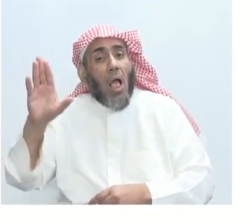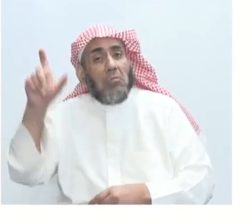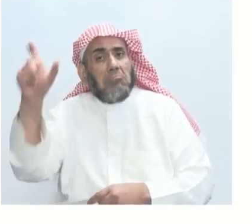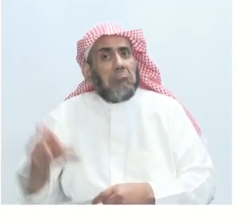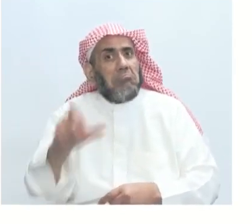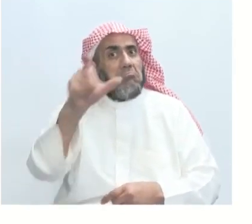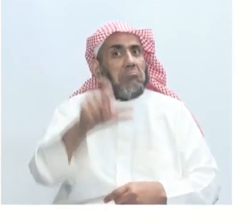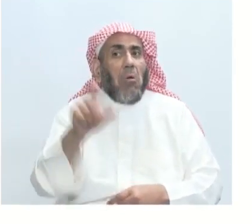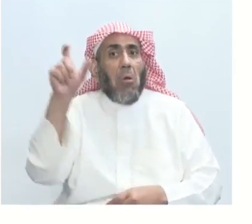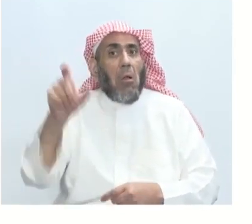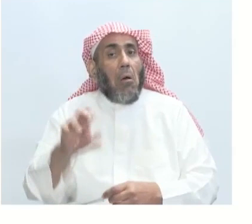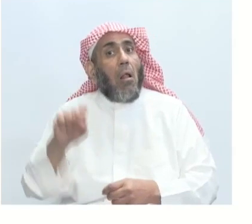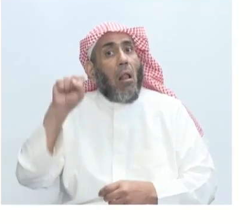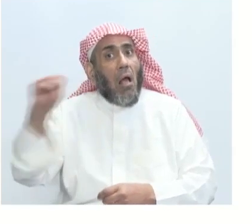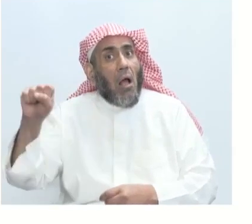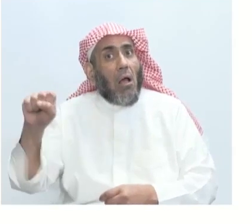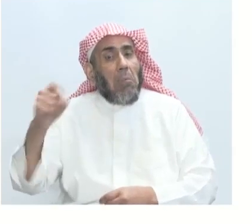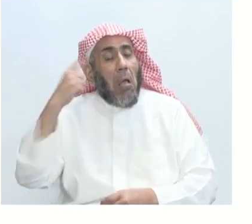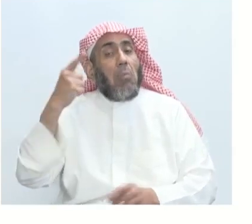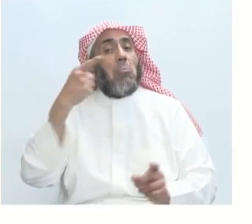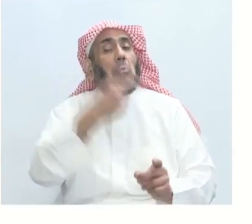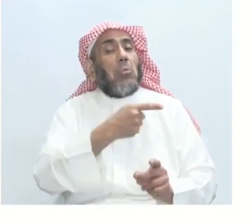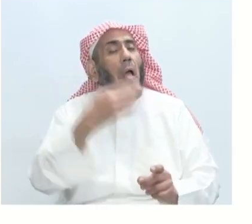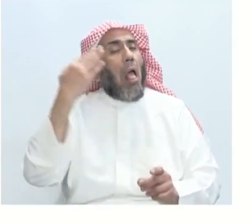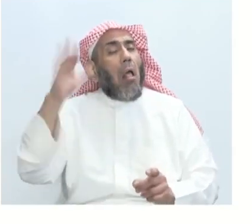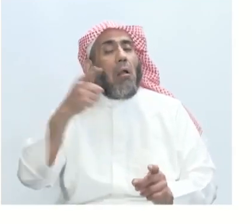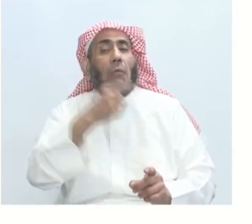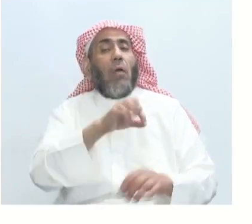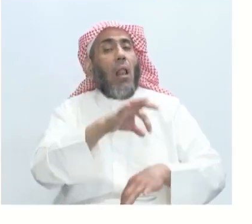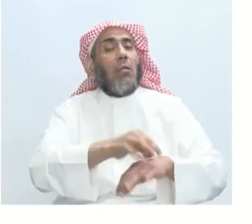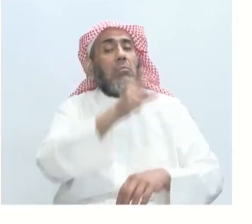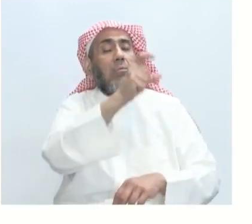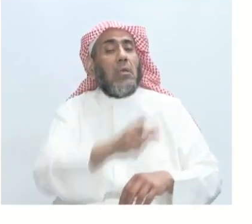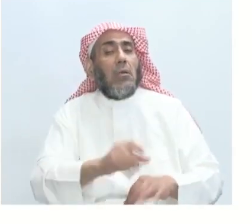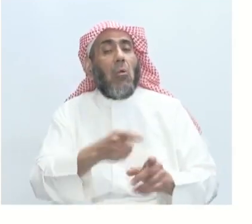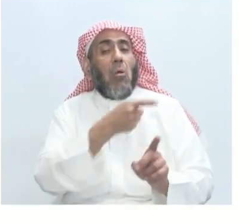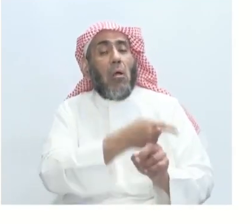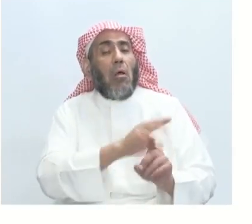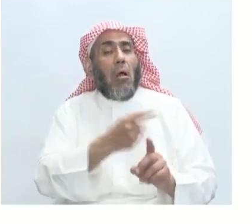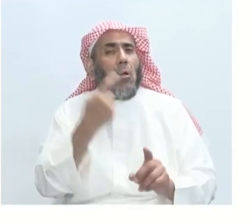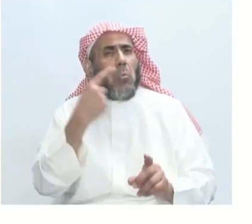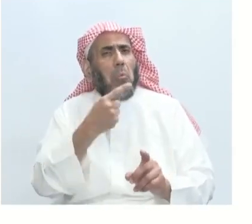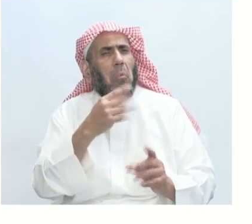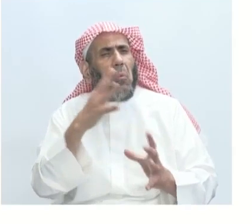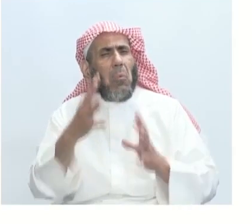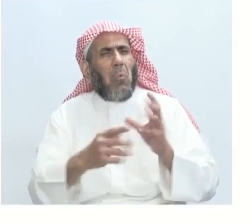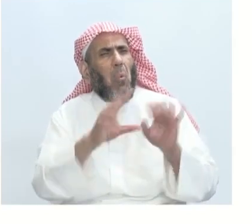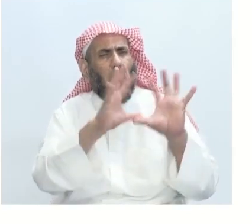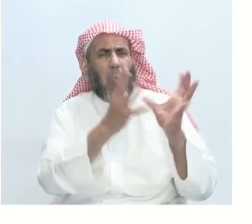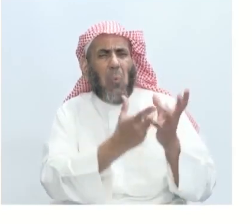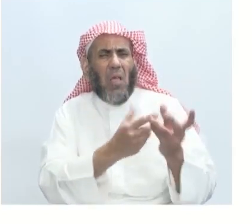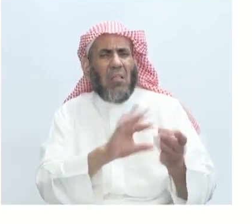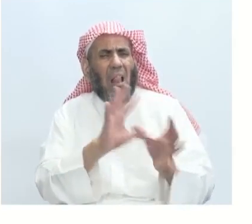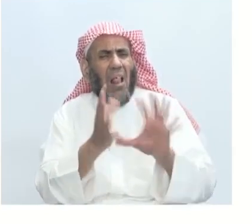لكل له الحق ان يطلق على الانسان او على شخص قد ظهرت عليه بعض